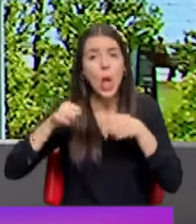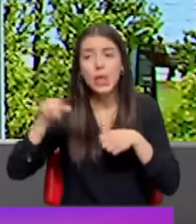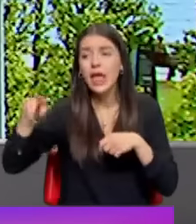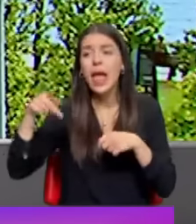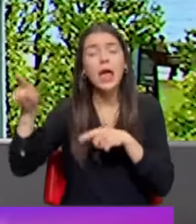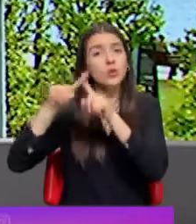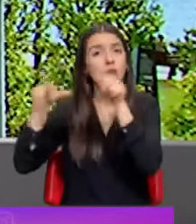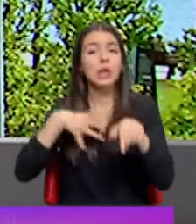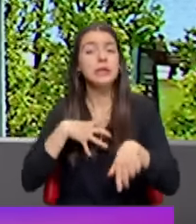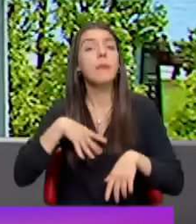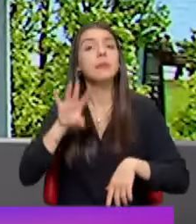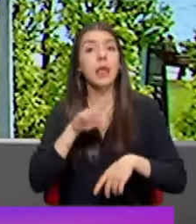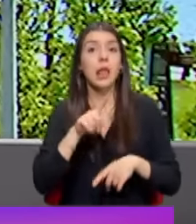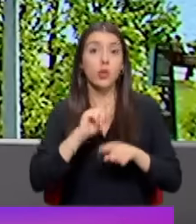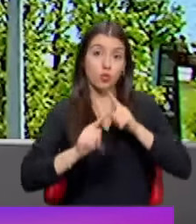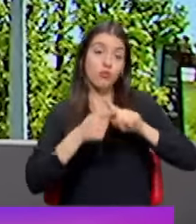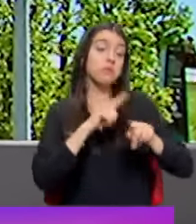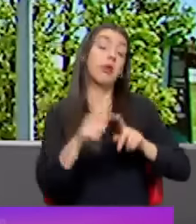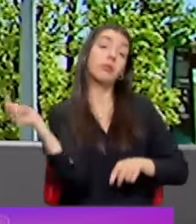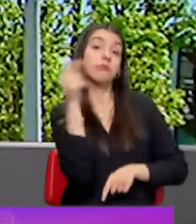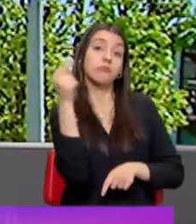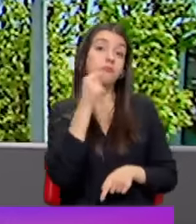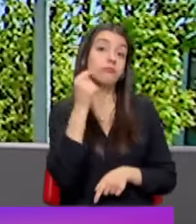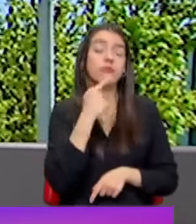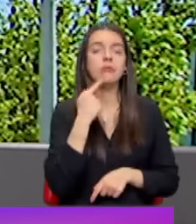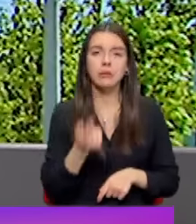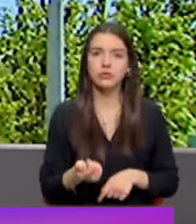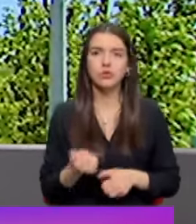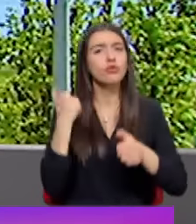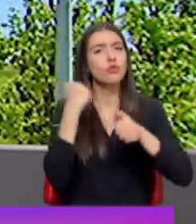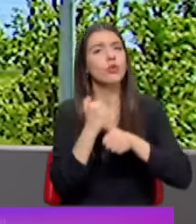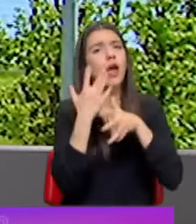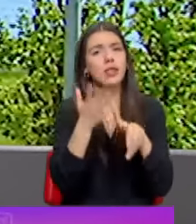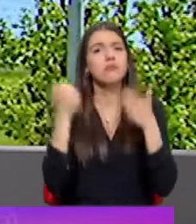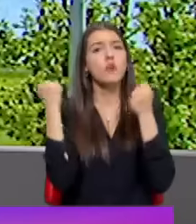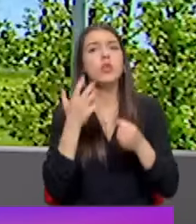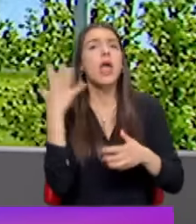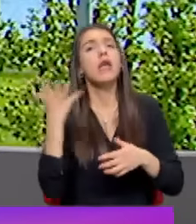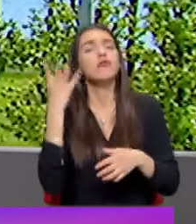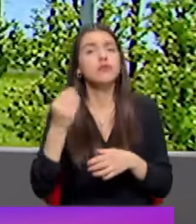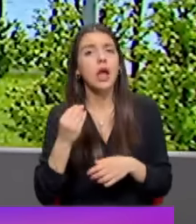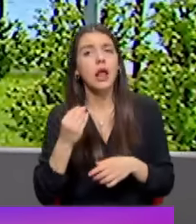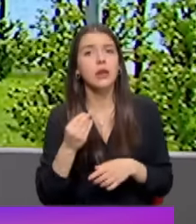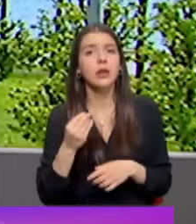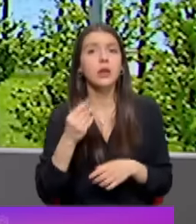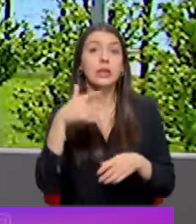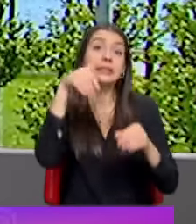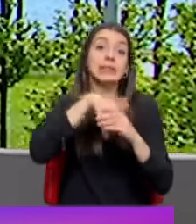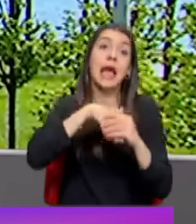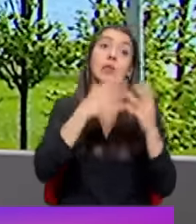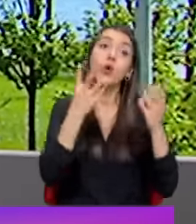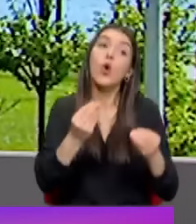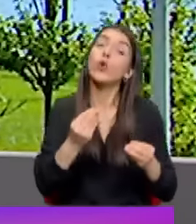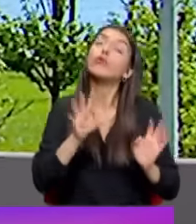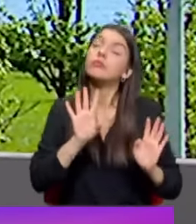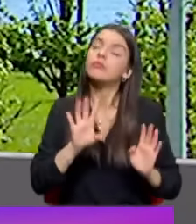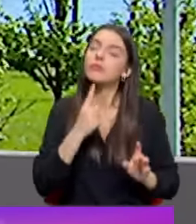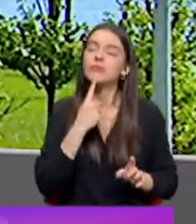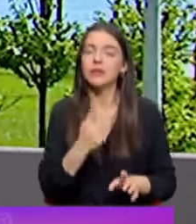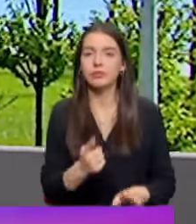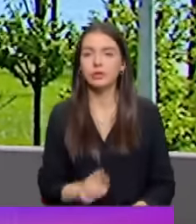yapın demiş. Mehmet gelirse günaydın, boykotun en güzeli olumlu sonuç almak için sandıkta olur mesajı